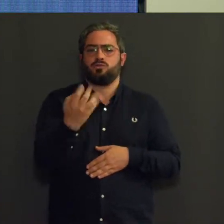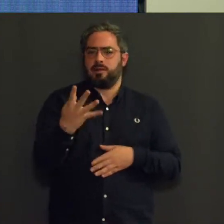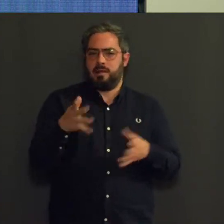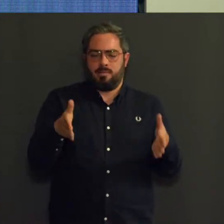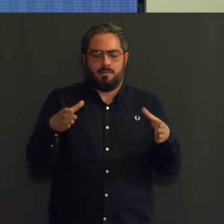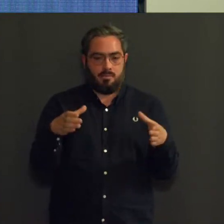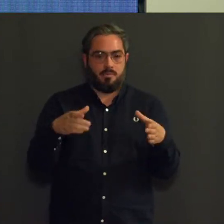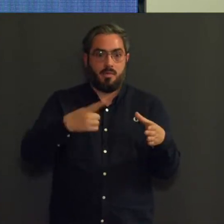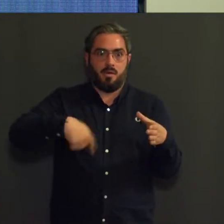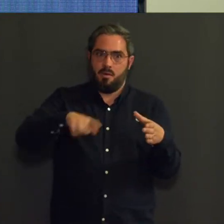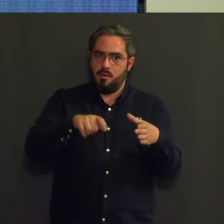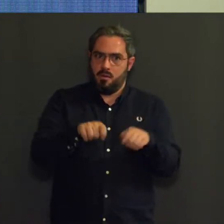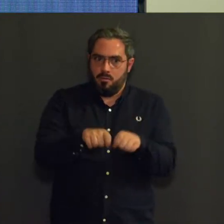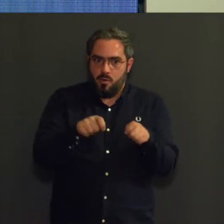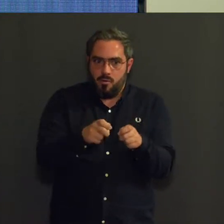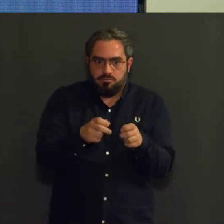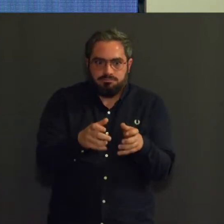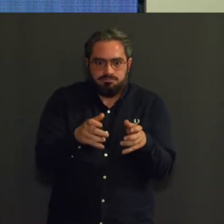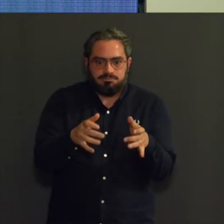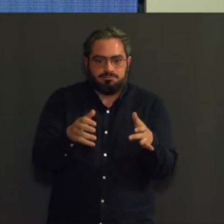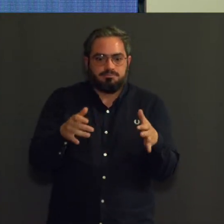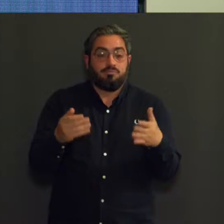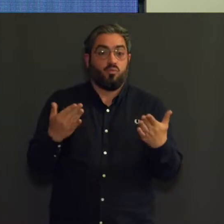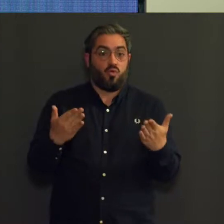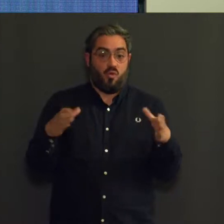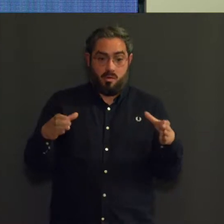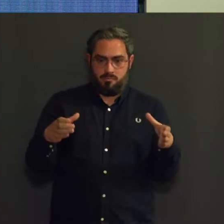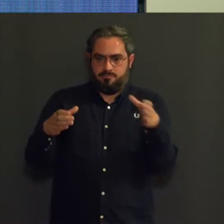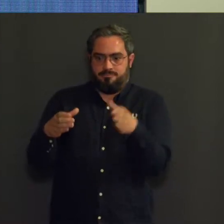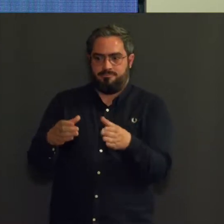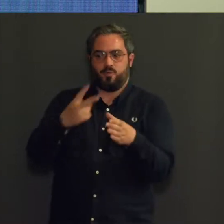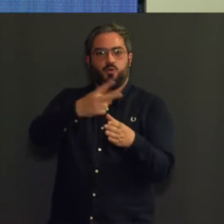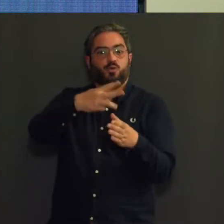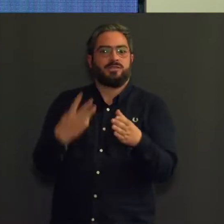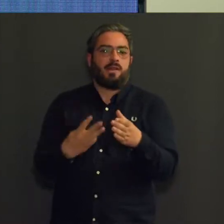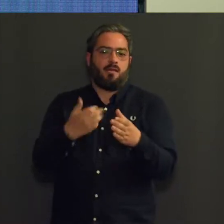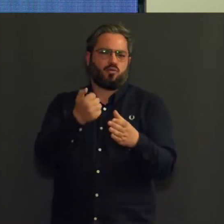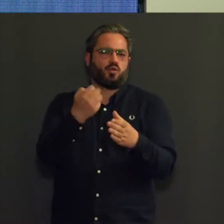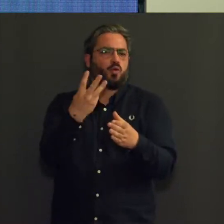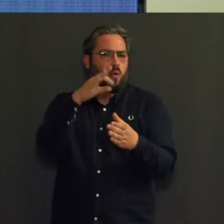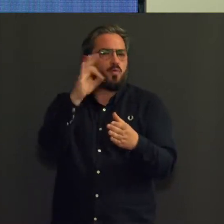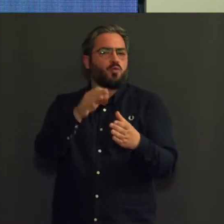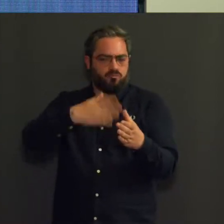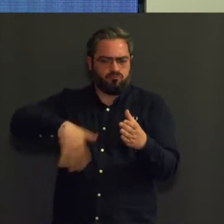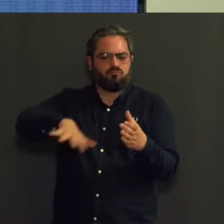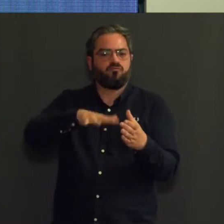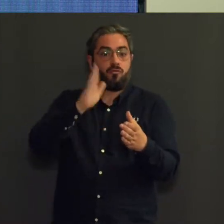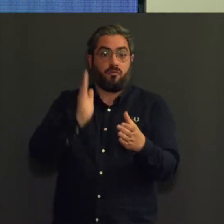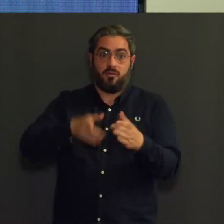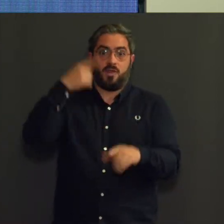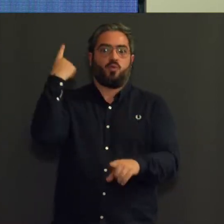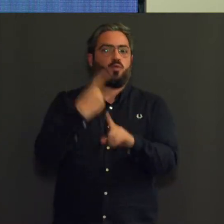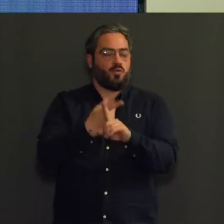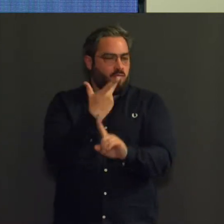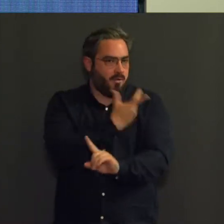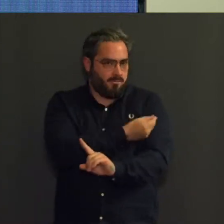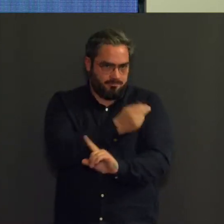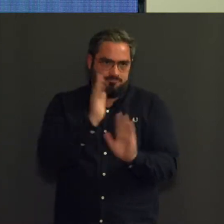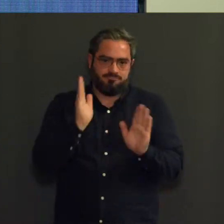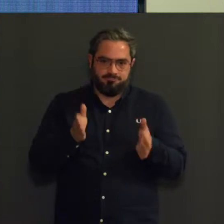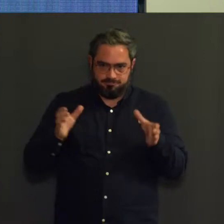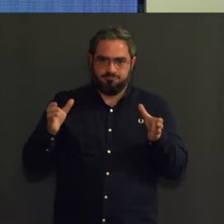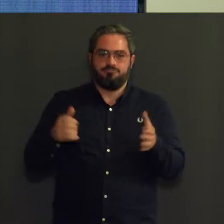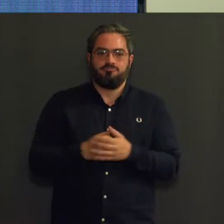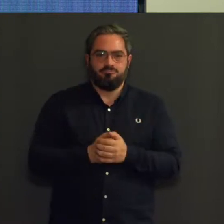commence à bien augmenter aussi puisque pratiquement 2 tiers, 63% d'entre eux, ont reçu au moins une dose